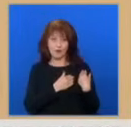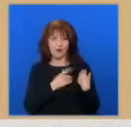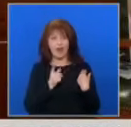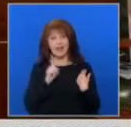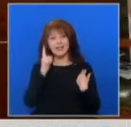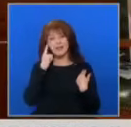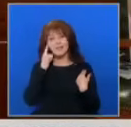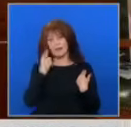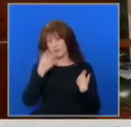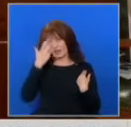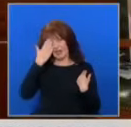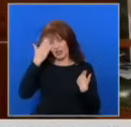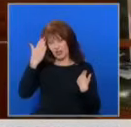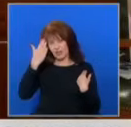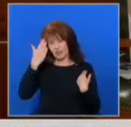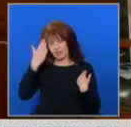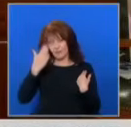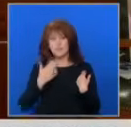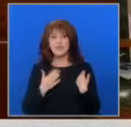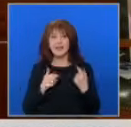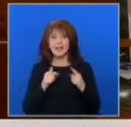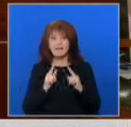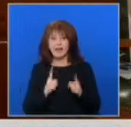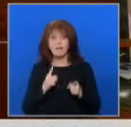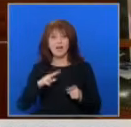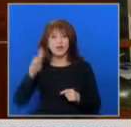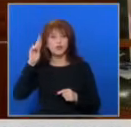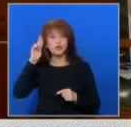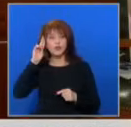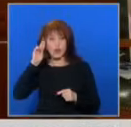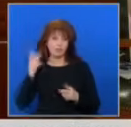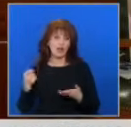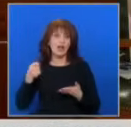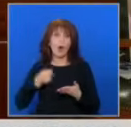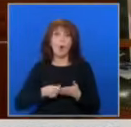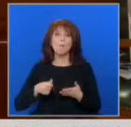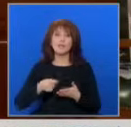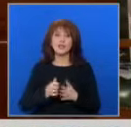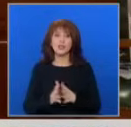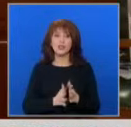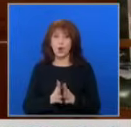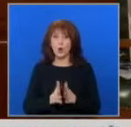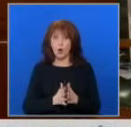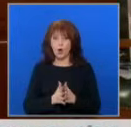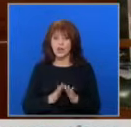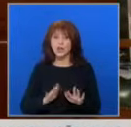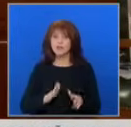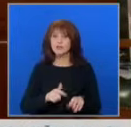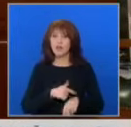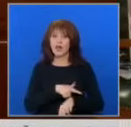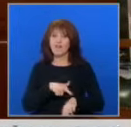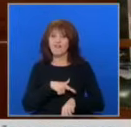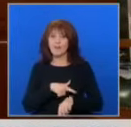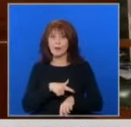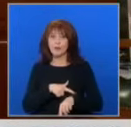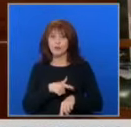че е справедливо да се позовават на подобна клауза. Те трябва служебно да обезщетят хората според времето, в което те са били